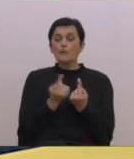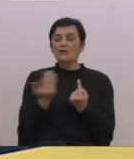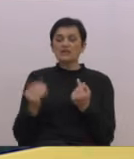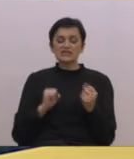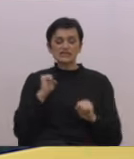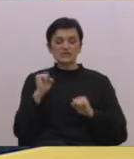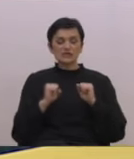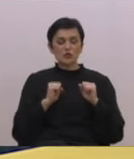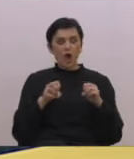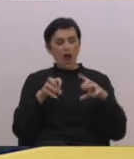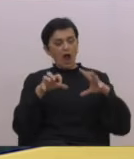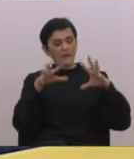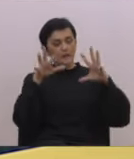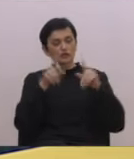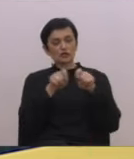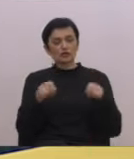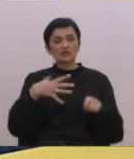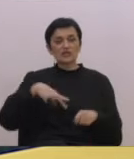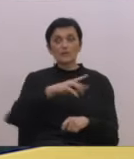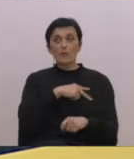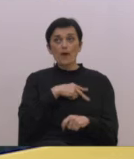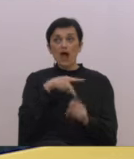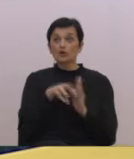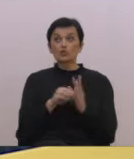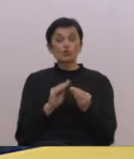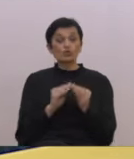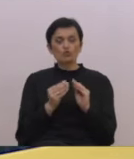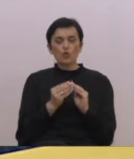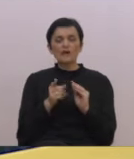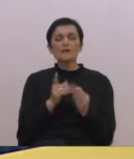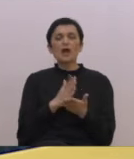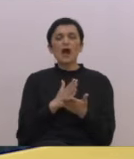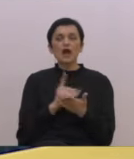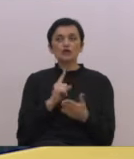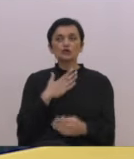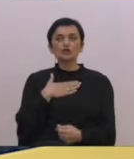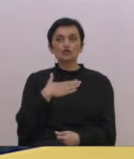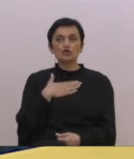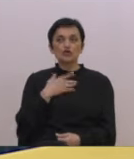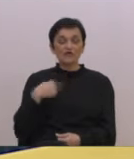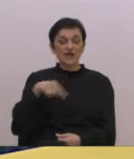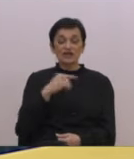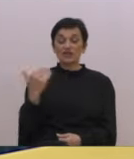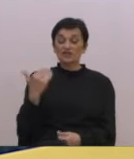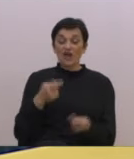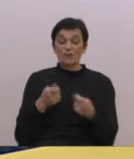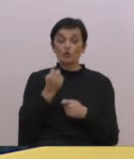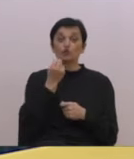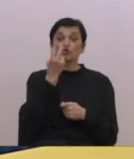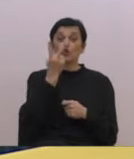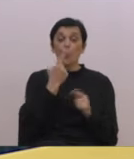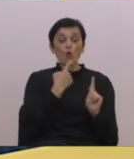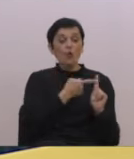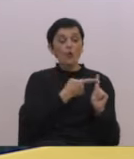აქ აყალმაყალი შექმნას საქართველოს პარლამენტში. პრობლემა ის არის, რომ ჩვენ თქვენი მართლობის 12 წლის